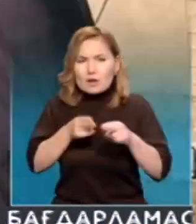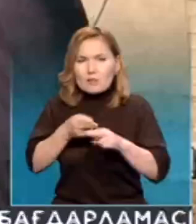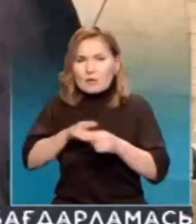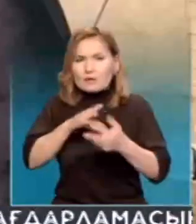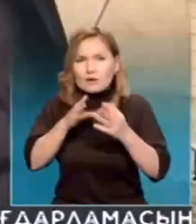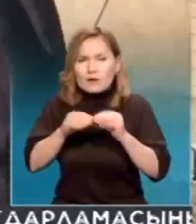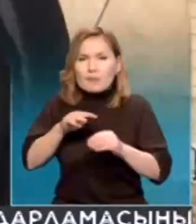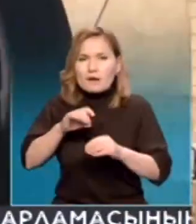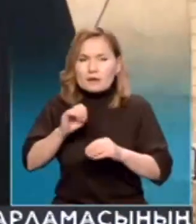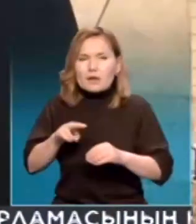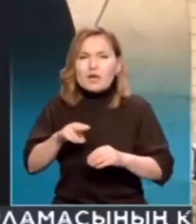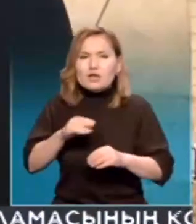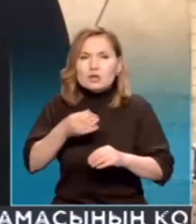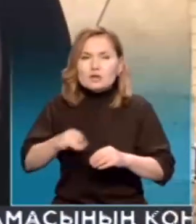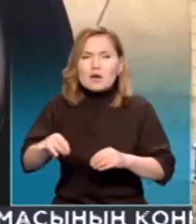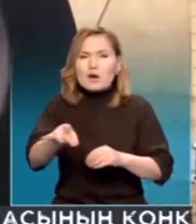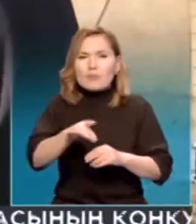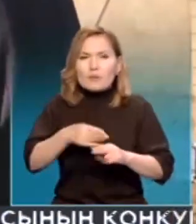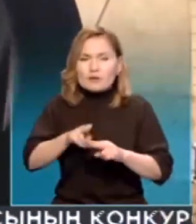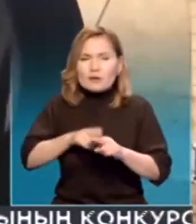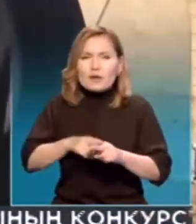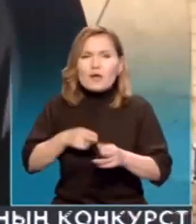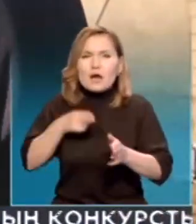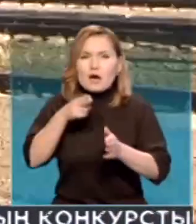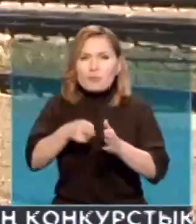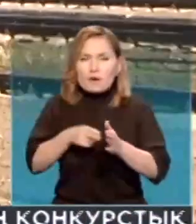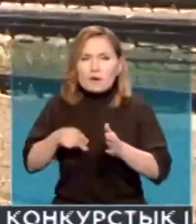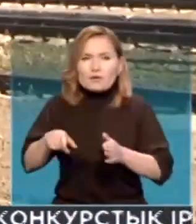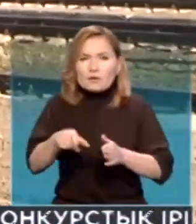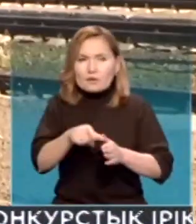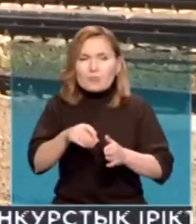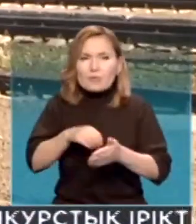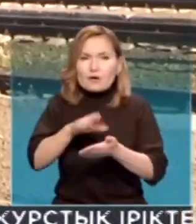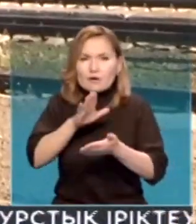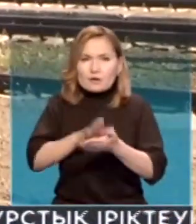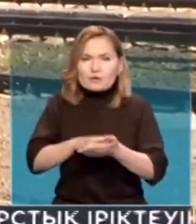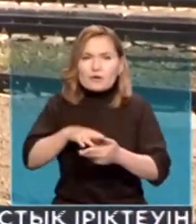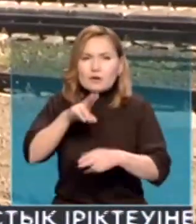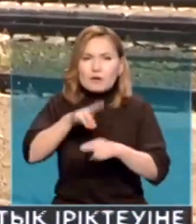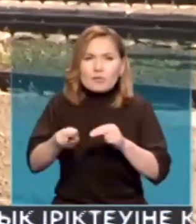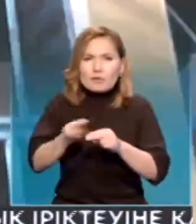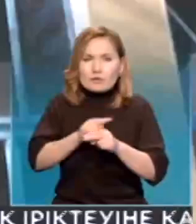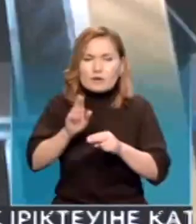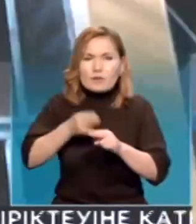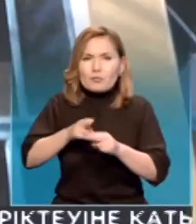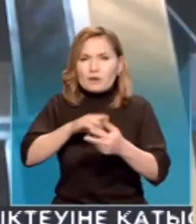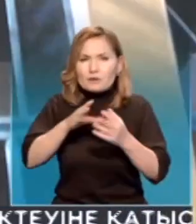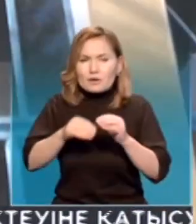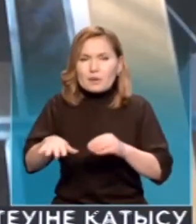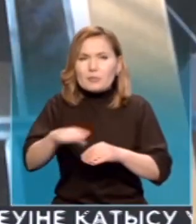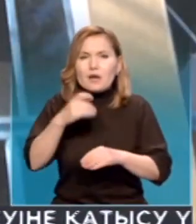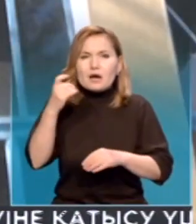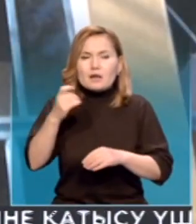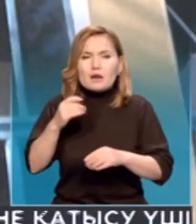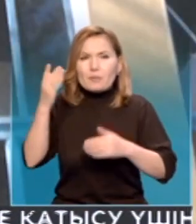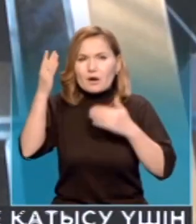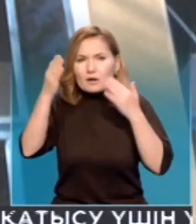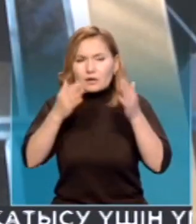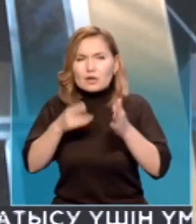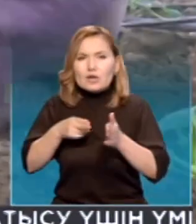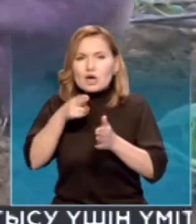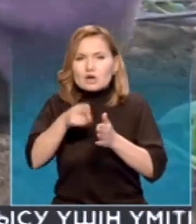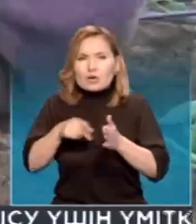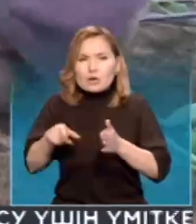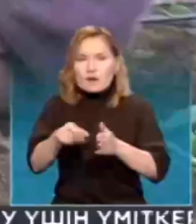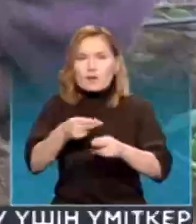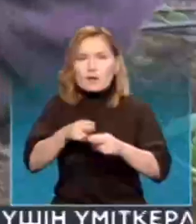әуелі Мақтарал мен Жетісай аудандарында темір жол өтетін аумақтар белгіленеді. Уәде еткендей, түстіктегі шаруалар армандаған шойын жол